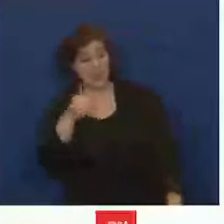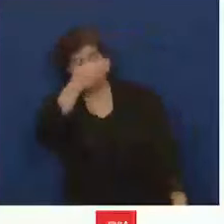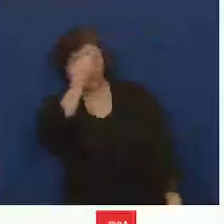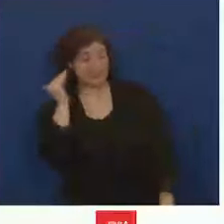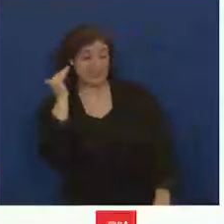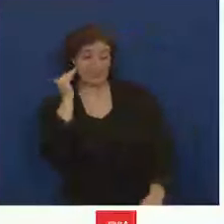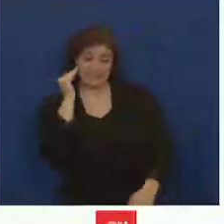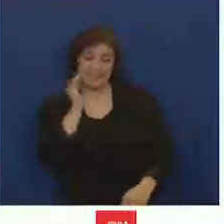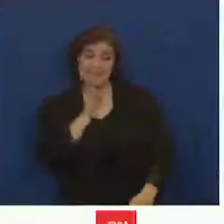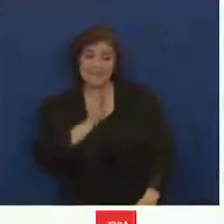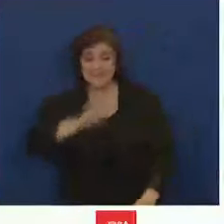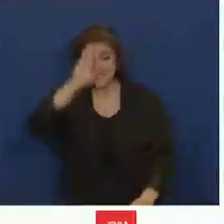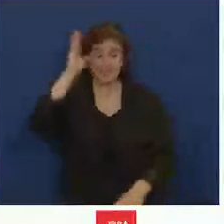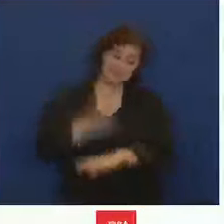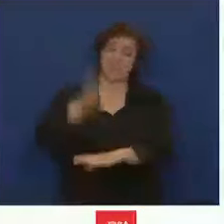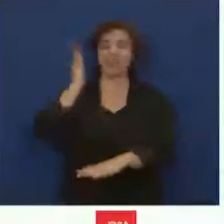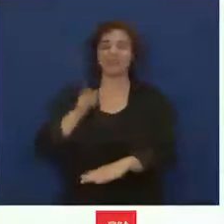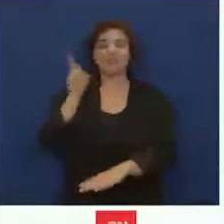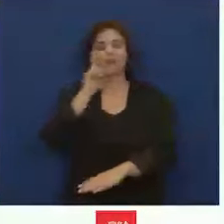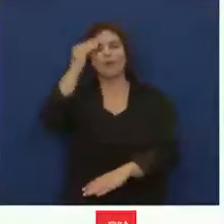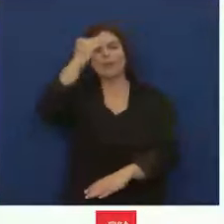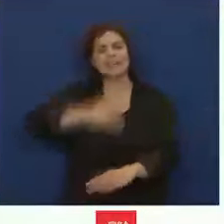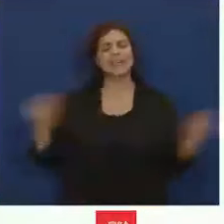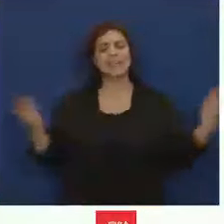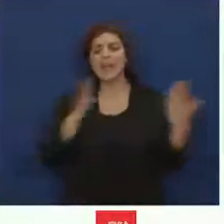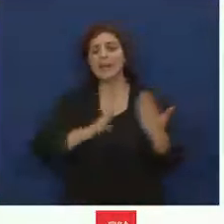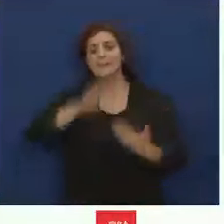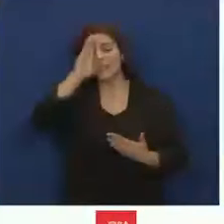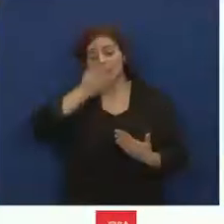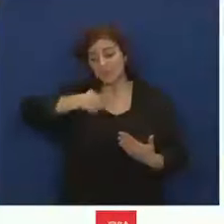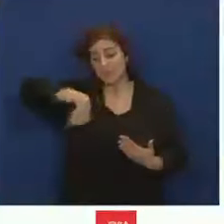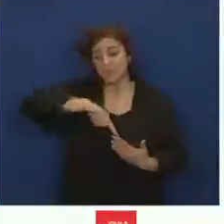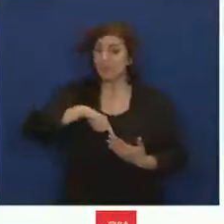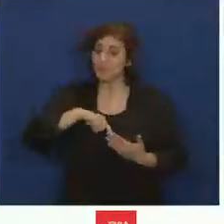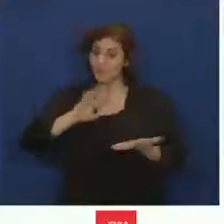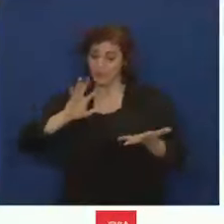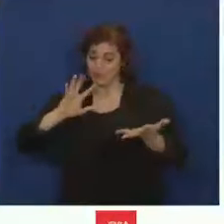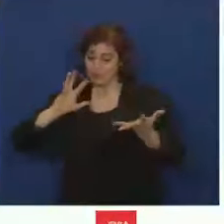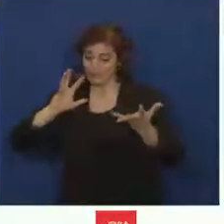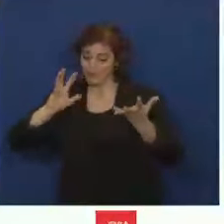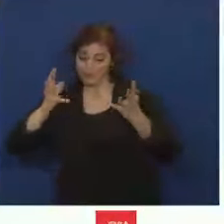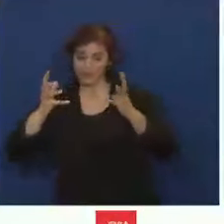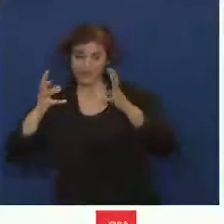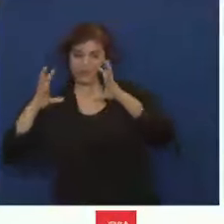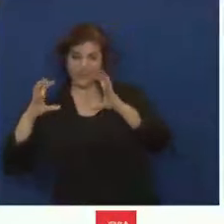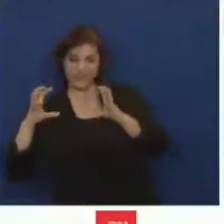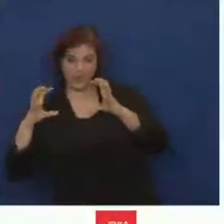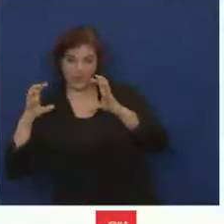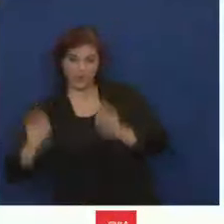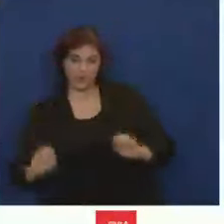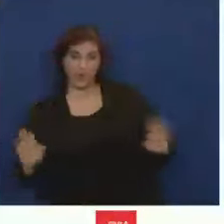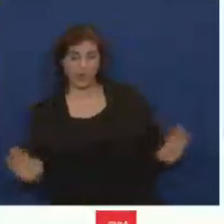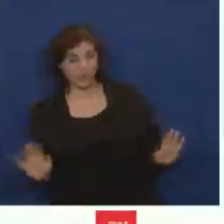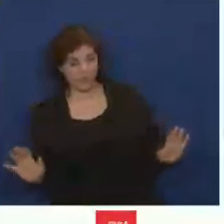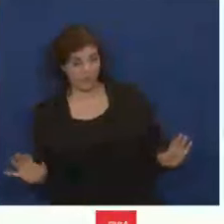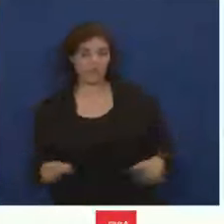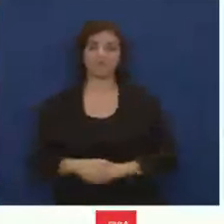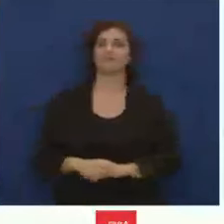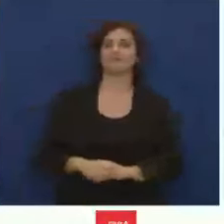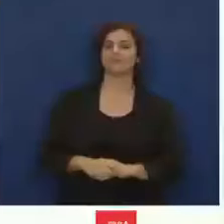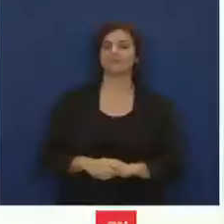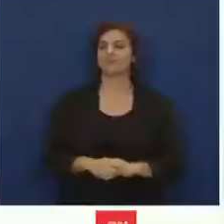minuit. Parce qu'à minuit, vous savez, on peut se transformer, vous voyez ce que je veux dire, en citrouille. Alors, Vanessa